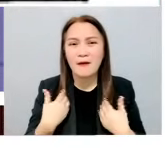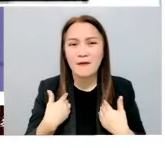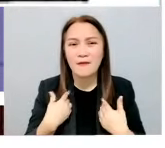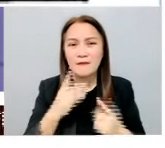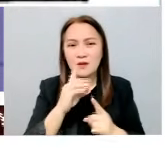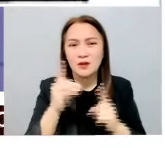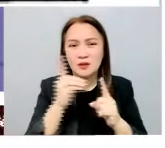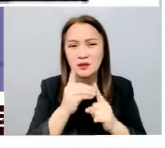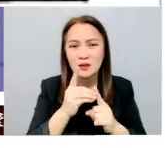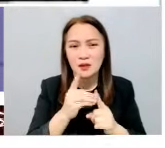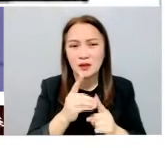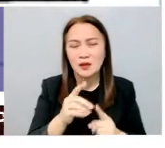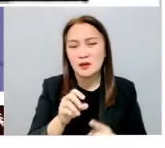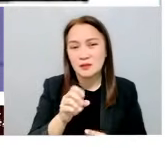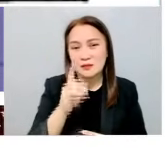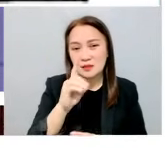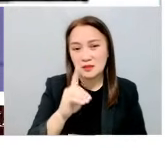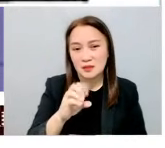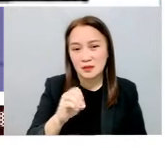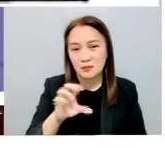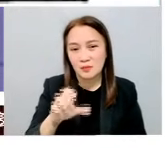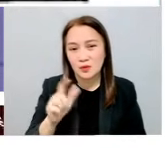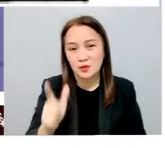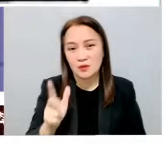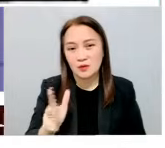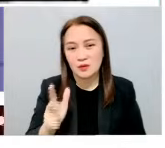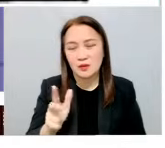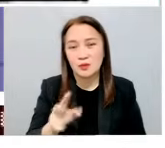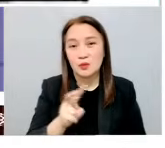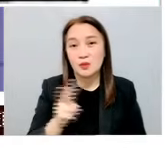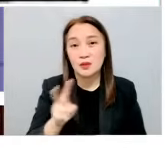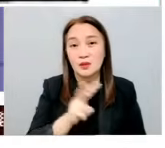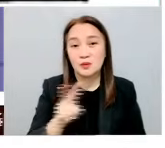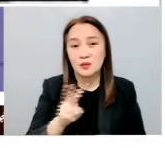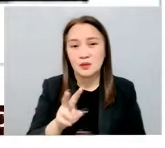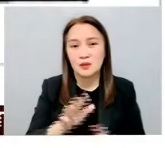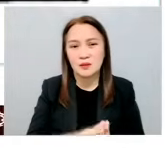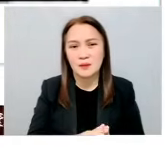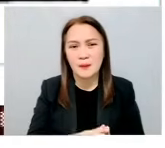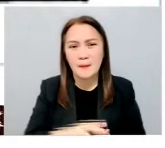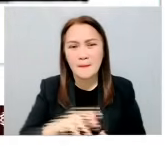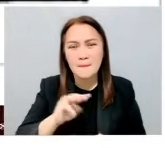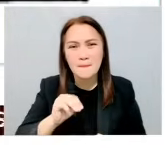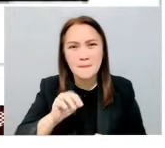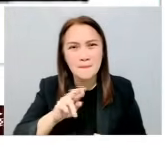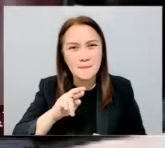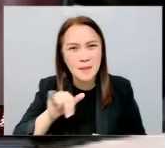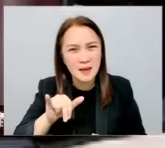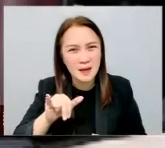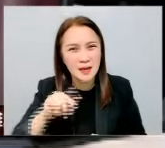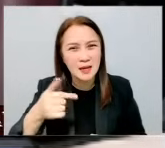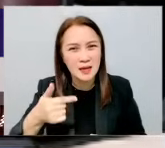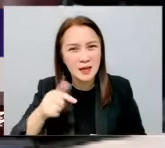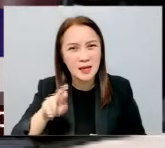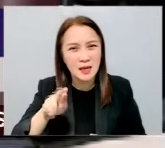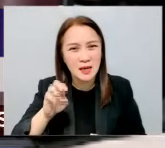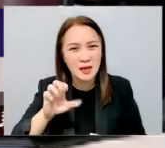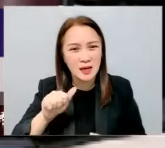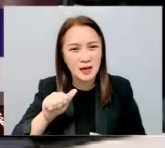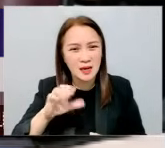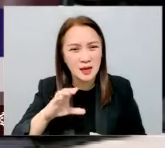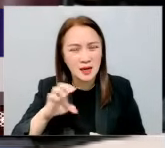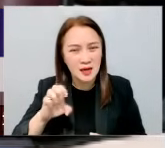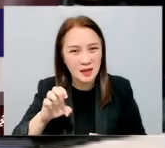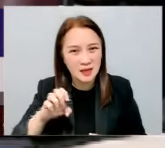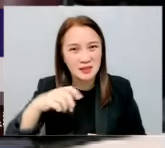30 2022 ang pangalang nakapirma Mary Grace Piatos the the name would Tama po